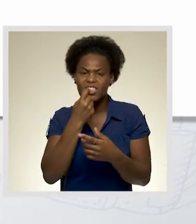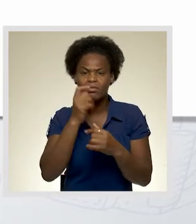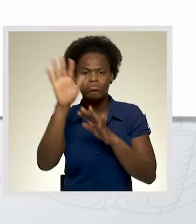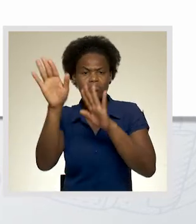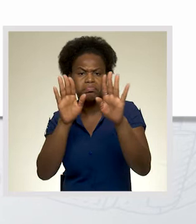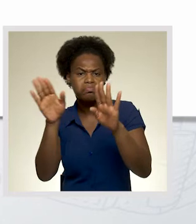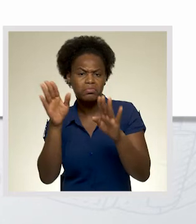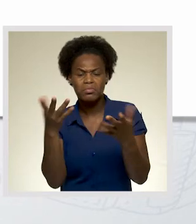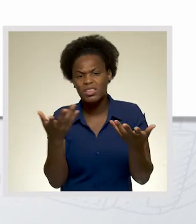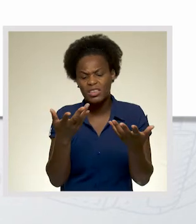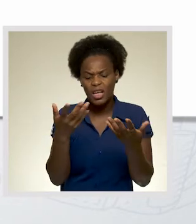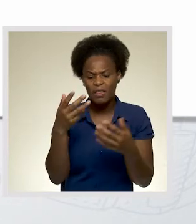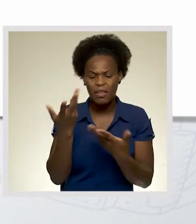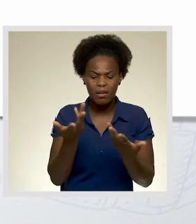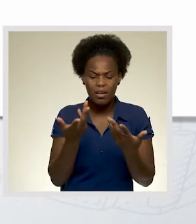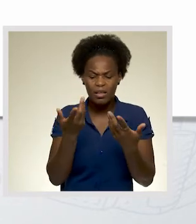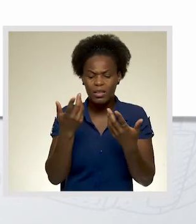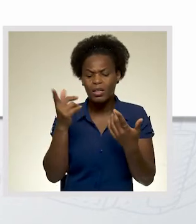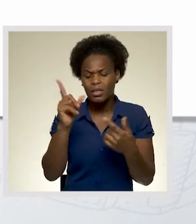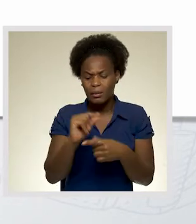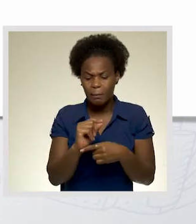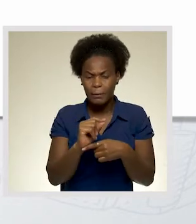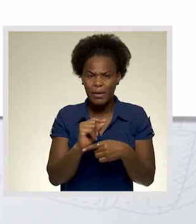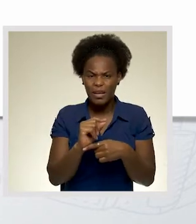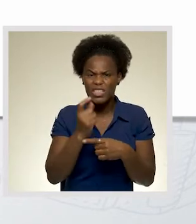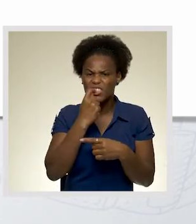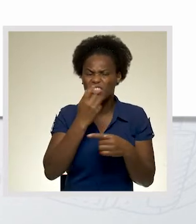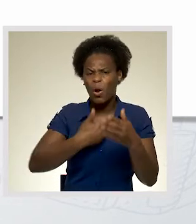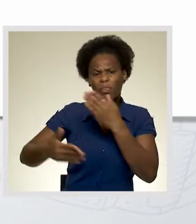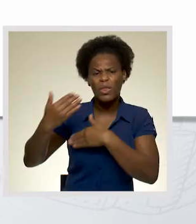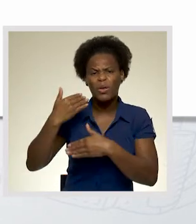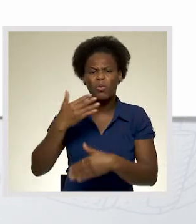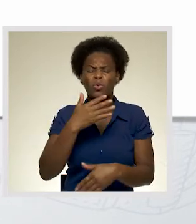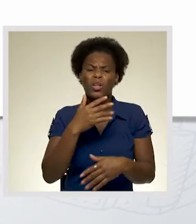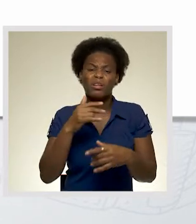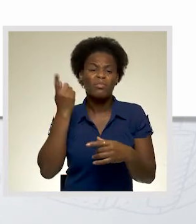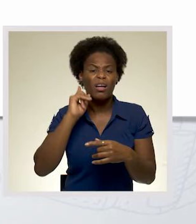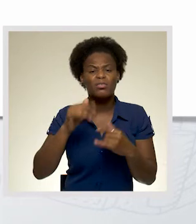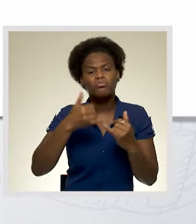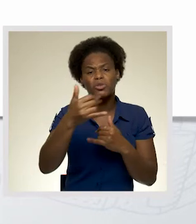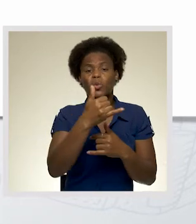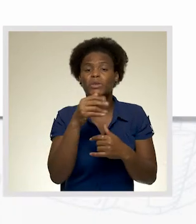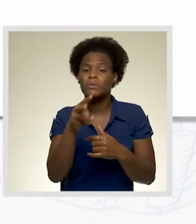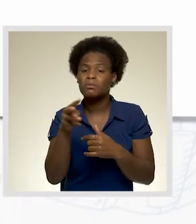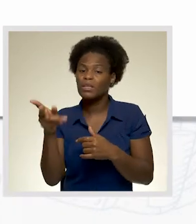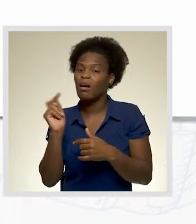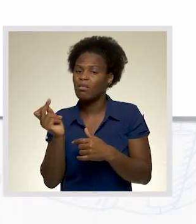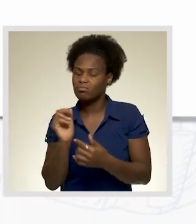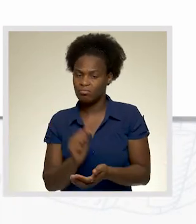de pierre, des mégalithes qui datent de plus de 2000 ans.